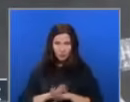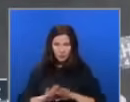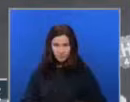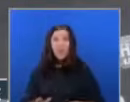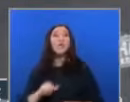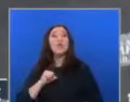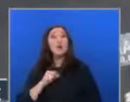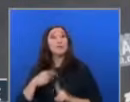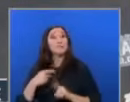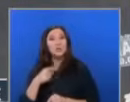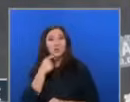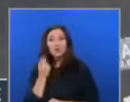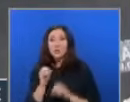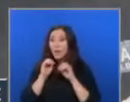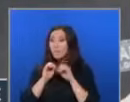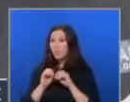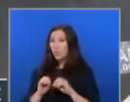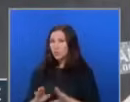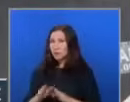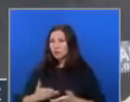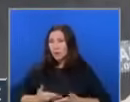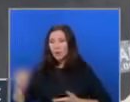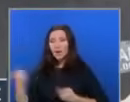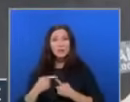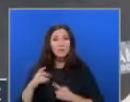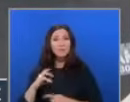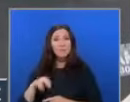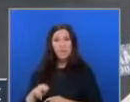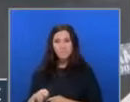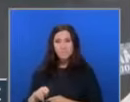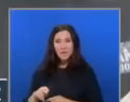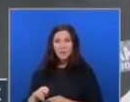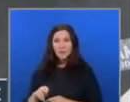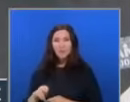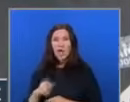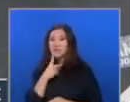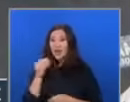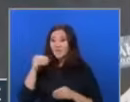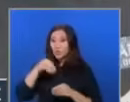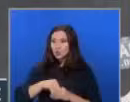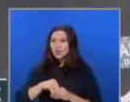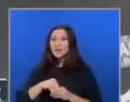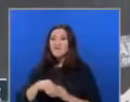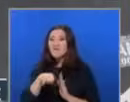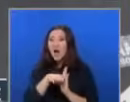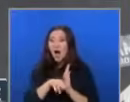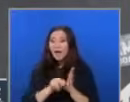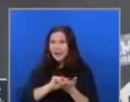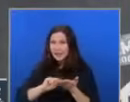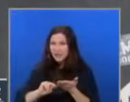януари месец тази година пуснах декларация към НАП за включване в регистъра за уязвими лица